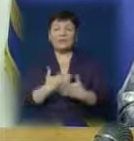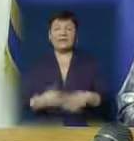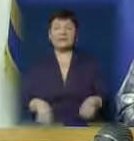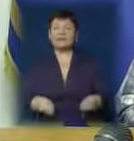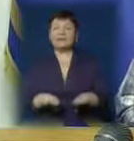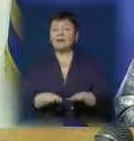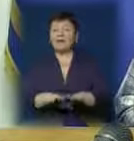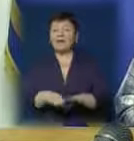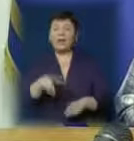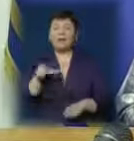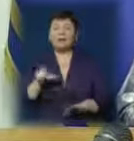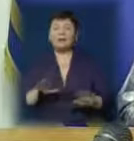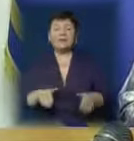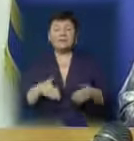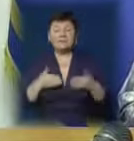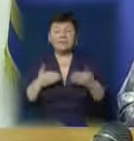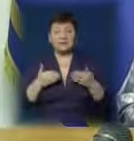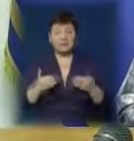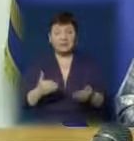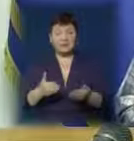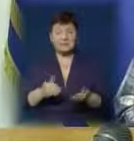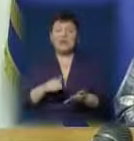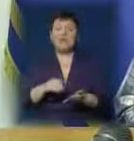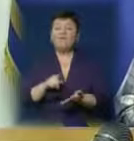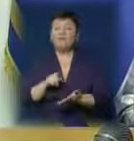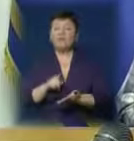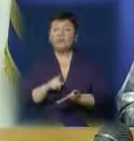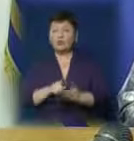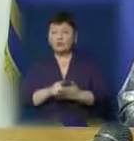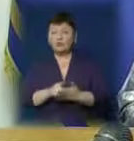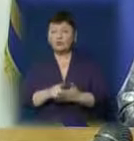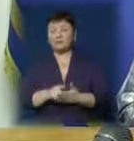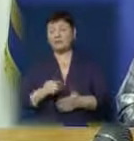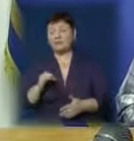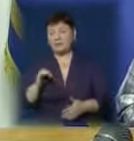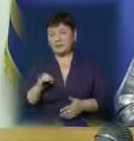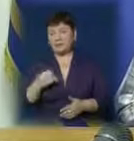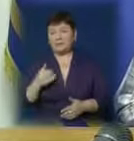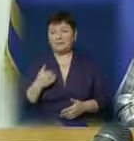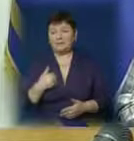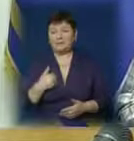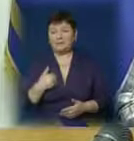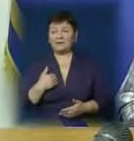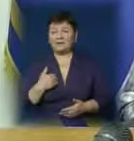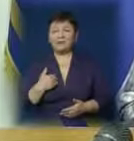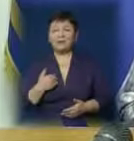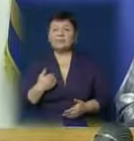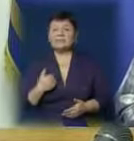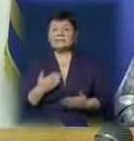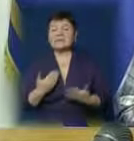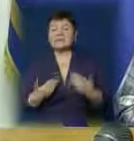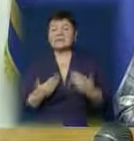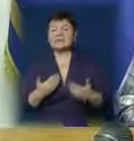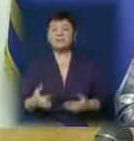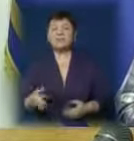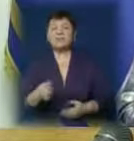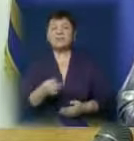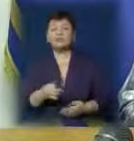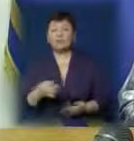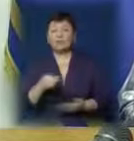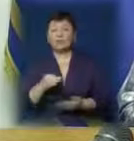скажімо, люди звертаються в податкове місто Ужгород, наприклад, я знаю. У нас навіть в обласну